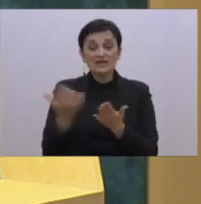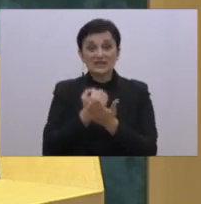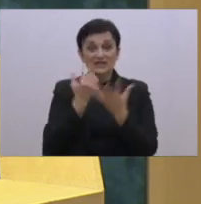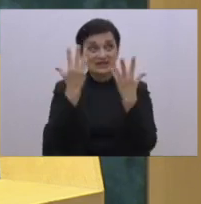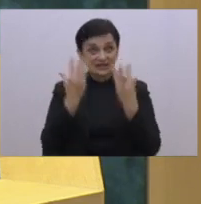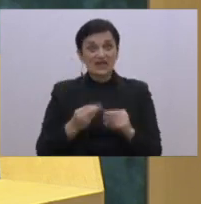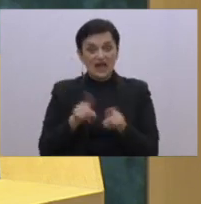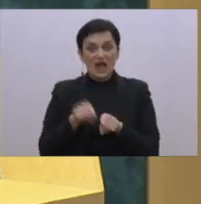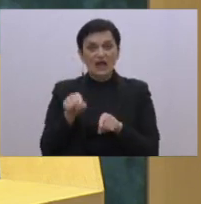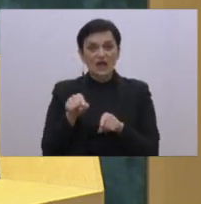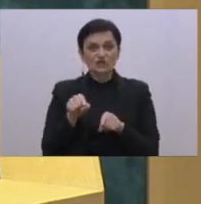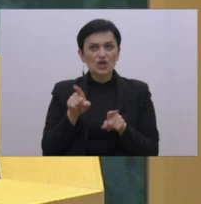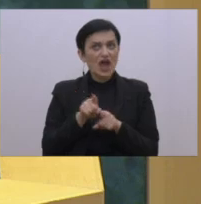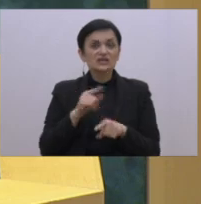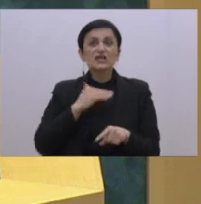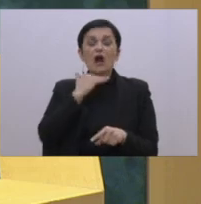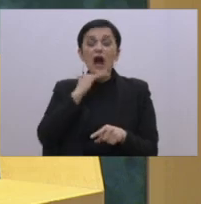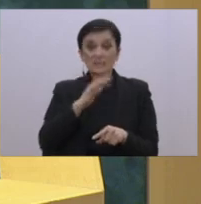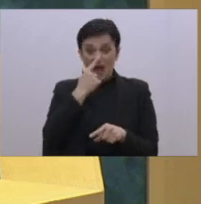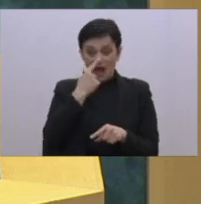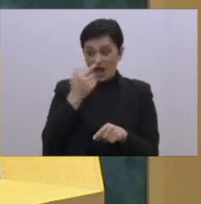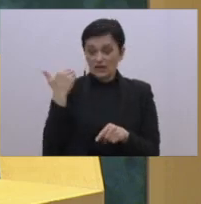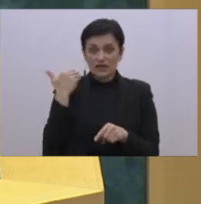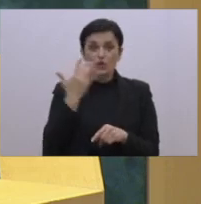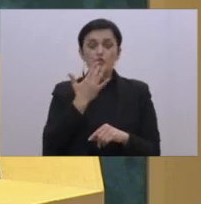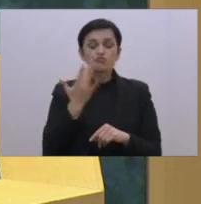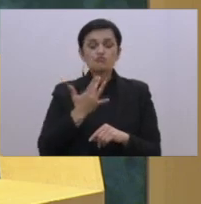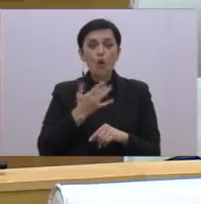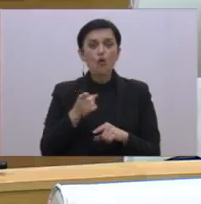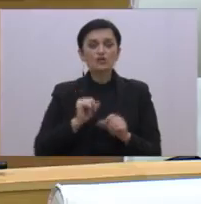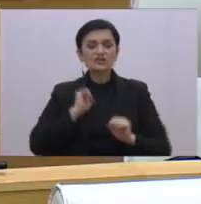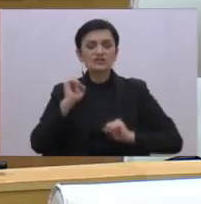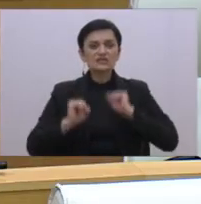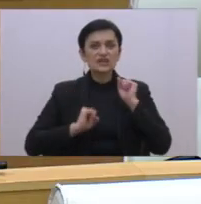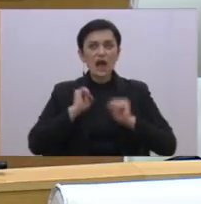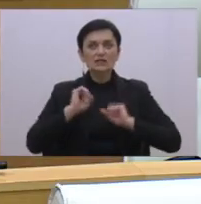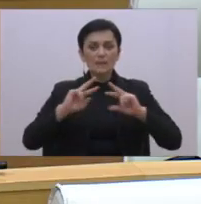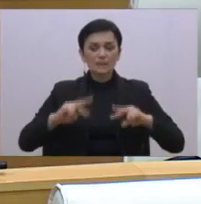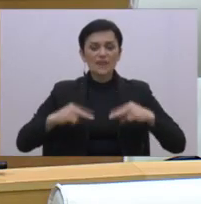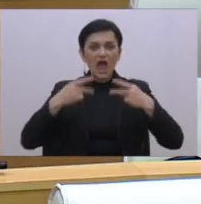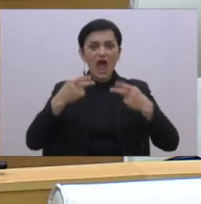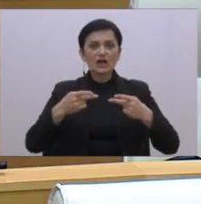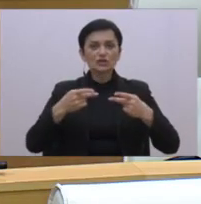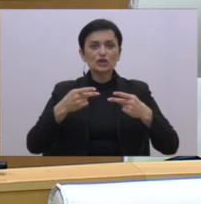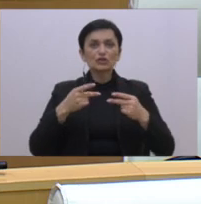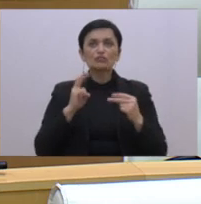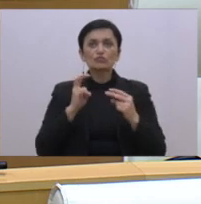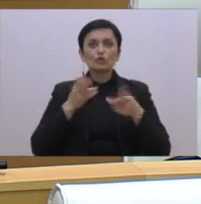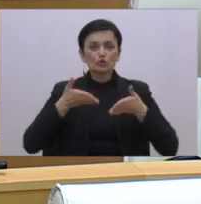კი. Და ესეც არ იკმარეს და სულ ახლახან პოლიტიკურ იარაღად სადეს ექციათ შობის